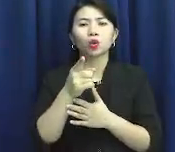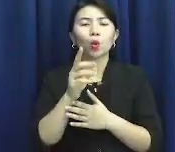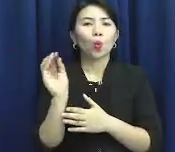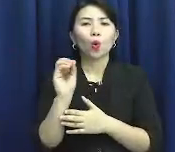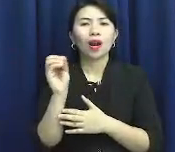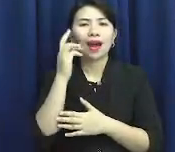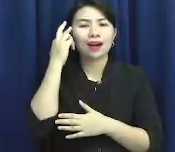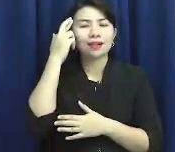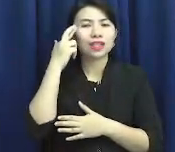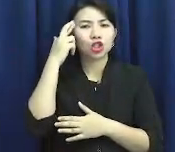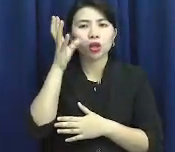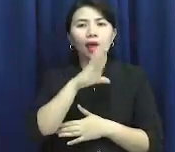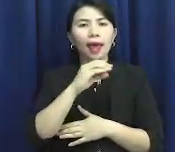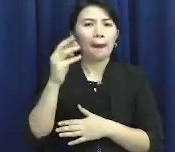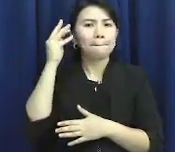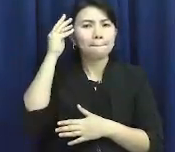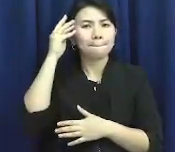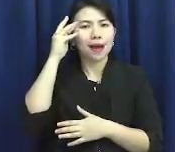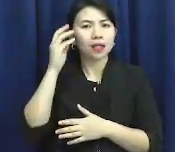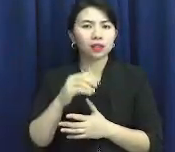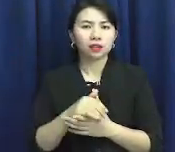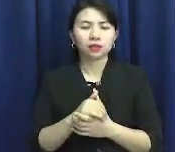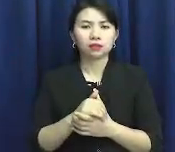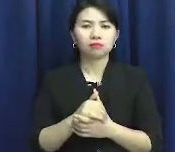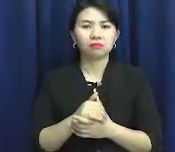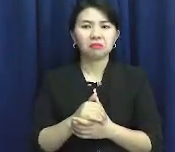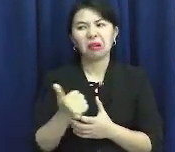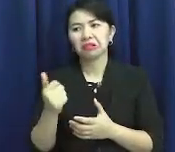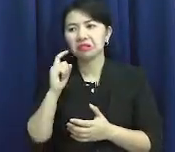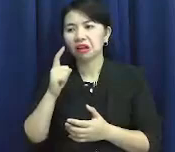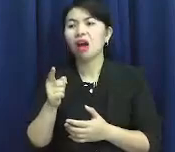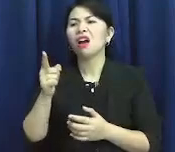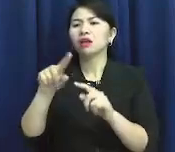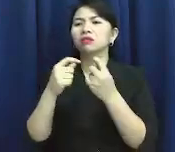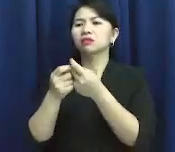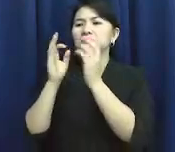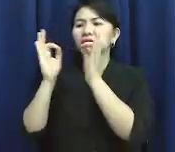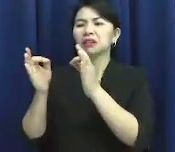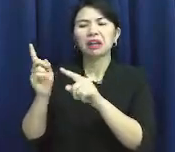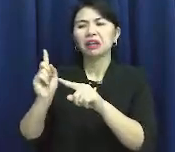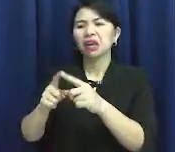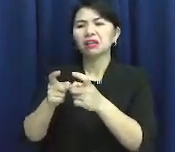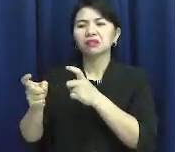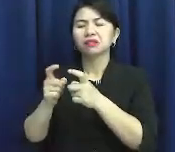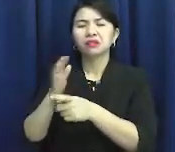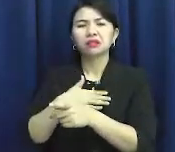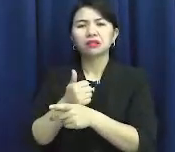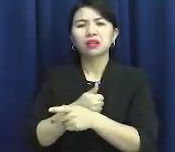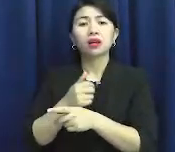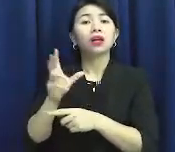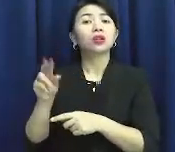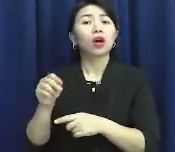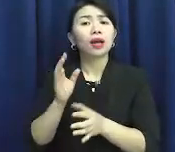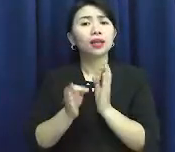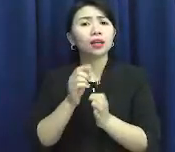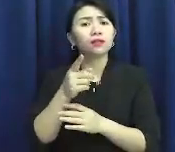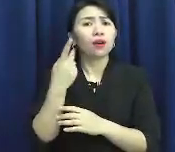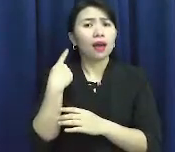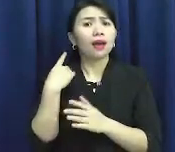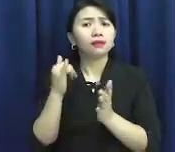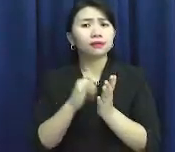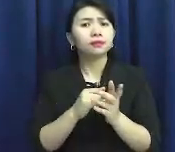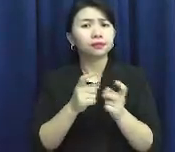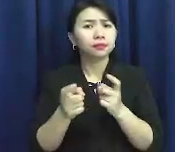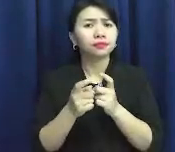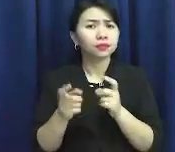huwag kayong magkaroon ng kaisipan. Diyan yan sa team focus kasi mga bata pa yan. Hindi nila kayang control ng sarili yan. Pagka nagkaroon ka niya ng ganyang mga salitang